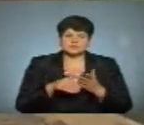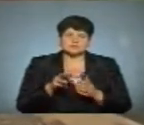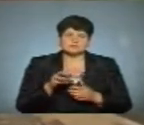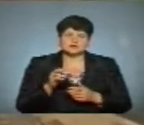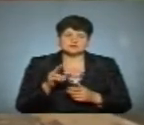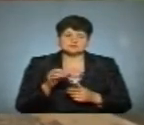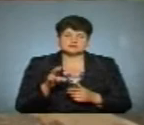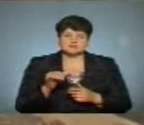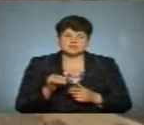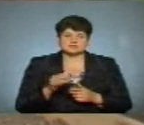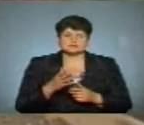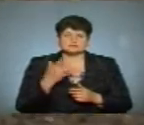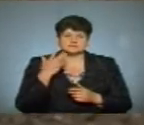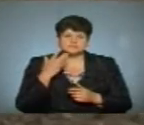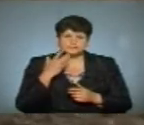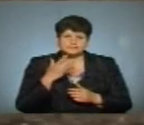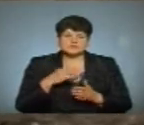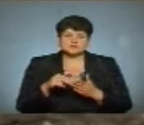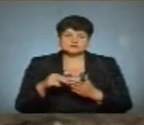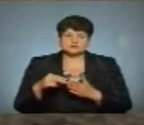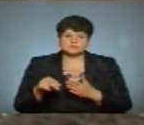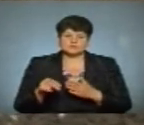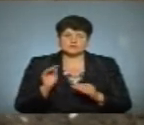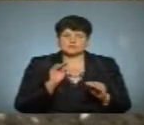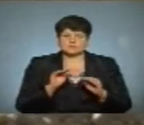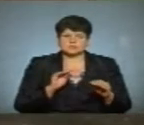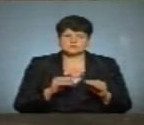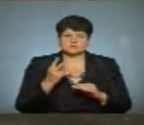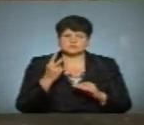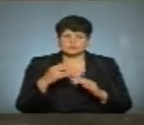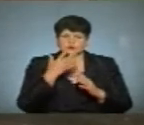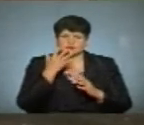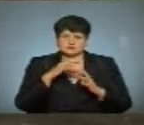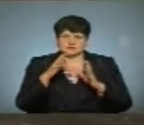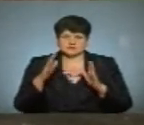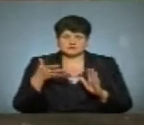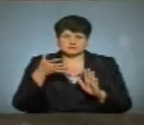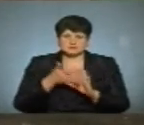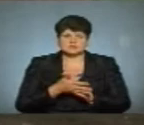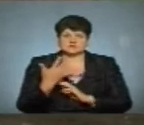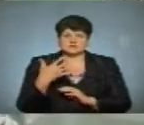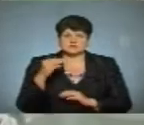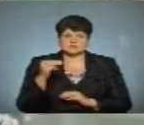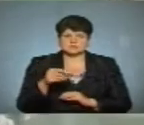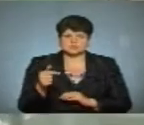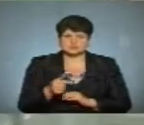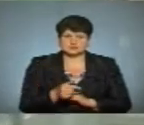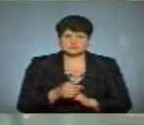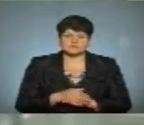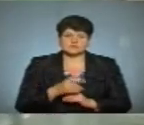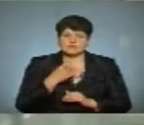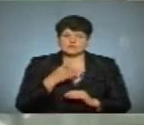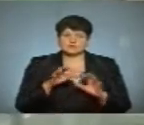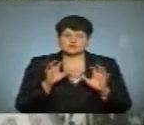із Сполучених Штатів Америки. На закупівлю та облаштування двох теплиць витратили майже 50 тисяч гривень, каже